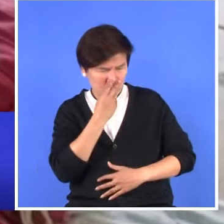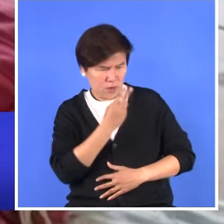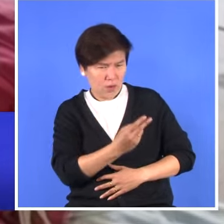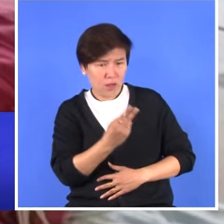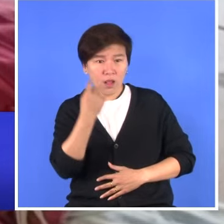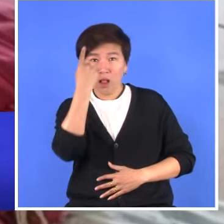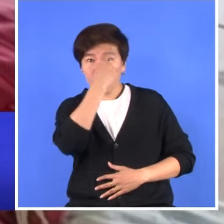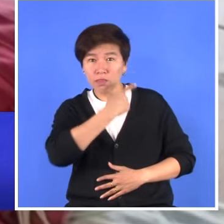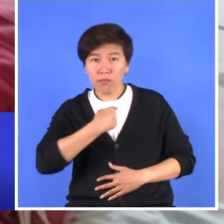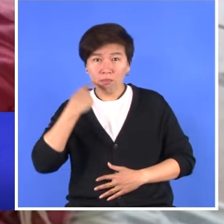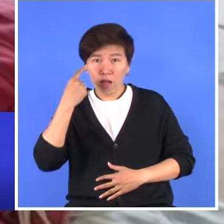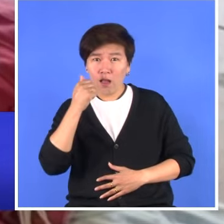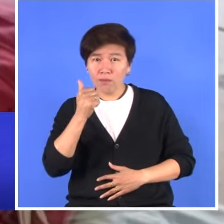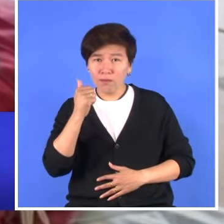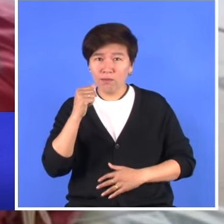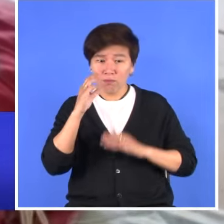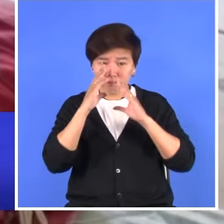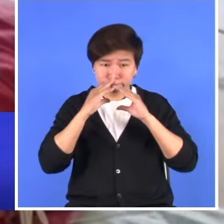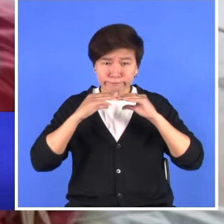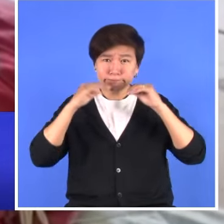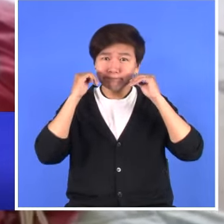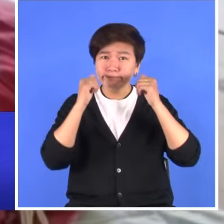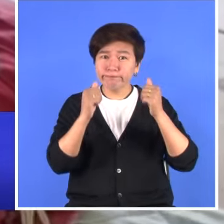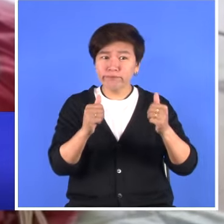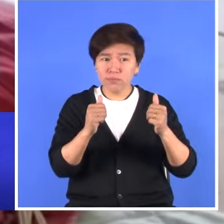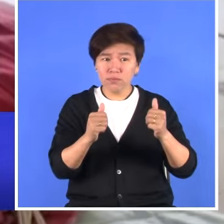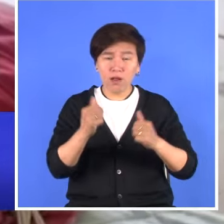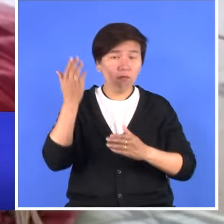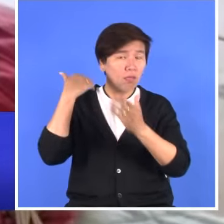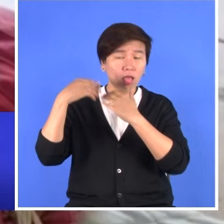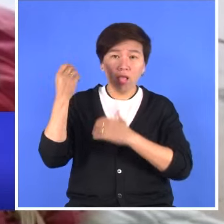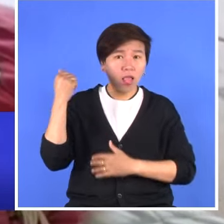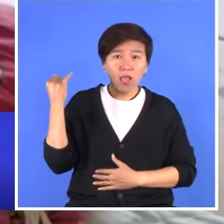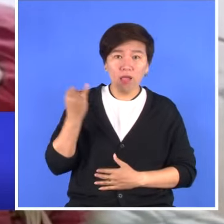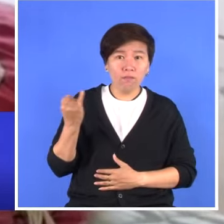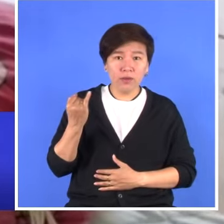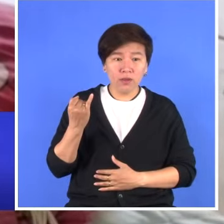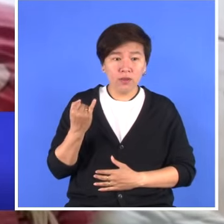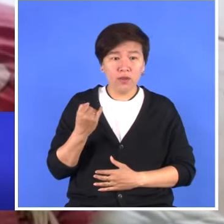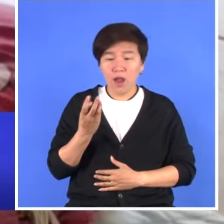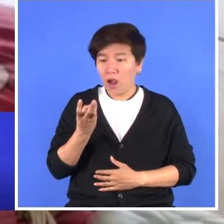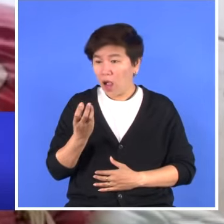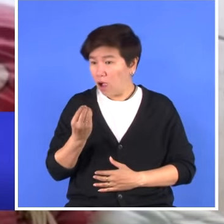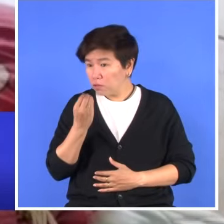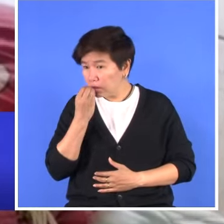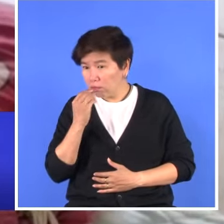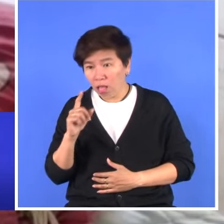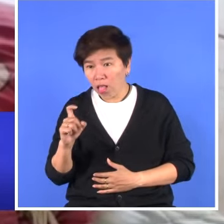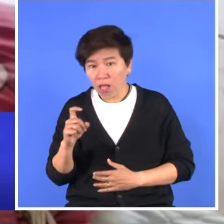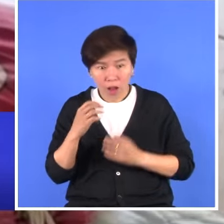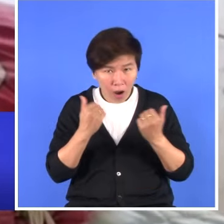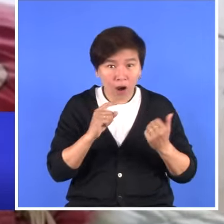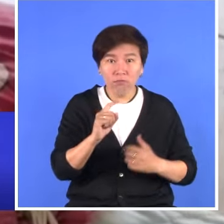สดใสนดูดูดูดีอ่ะดูดีกว่าก่อนนี้เยอะเลยอ่ะค่ะจากที่กินข้าวไม่ได้ก็กลับมากินได้จากที่ไม่ได้